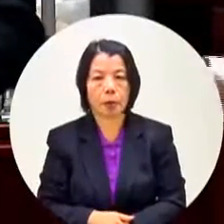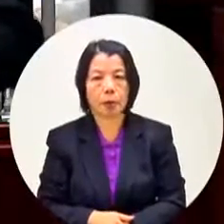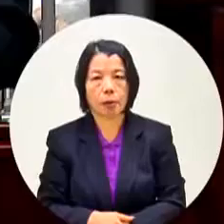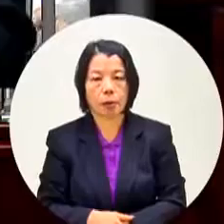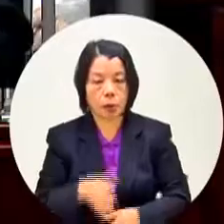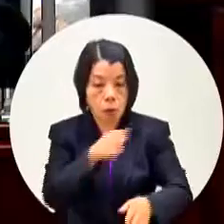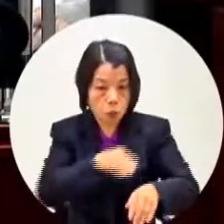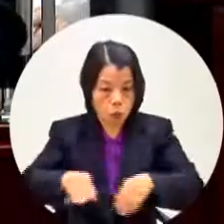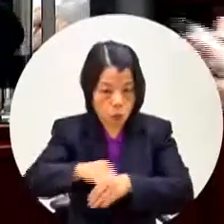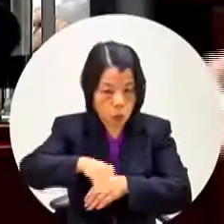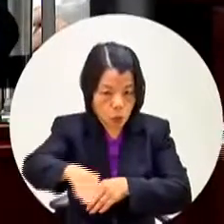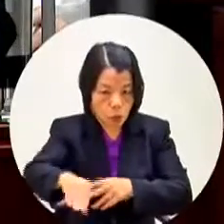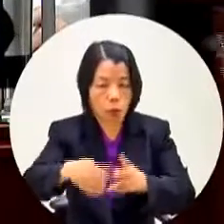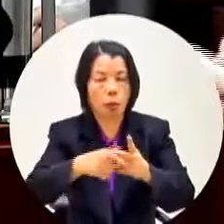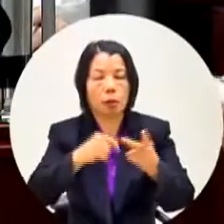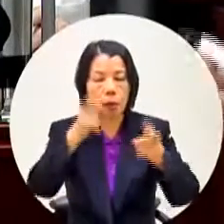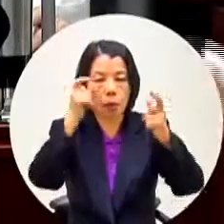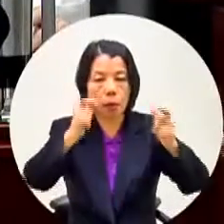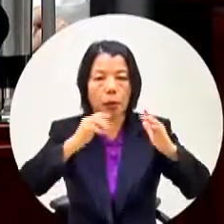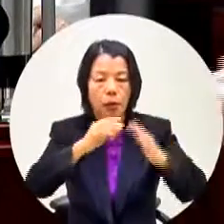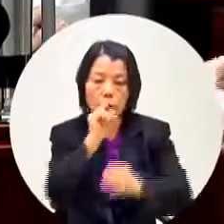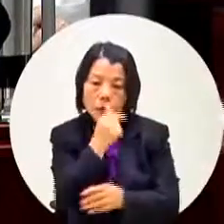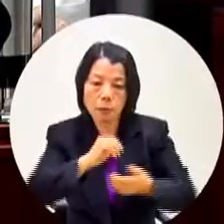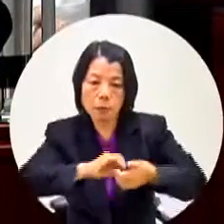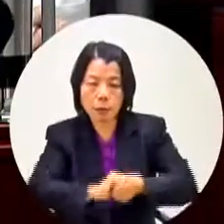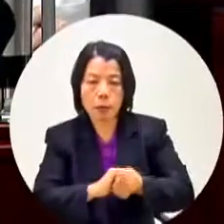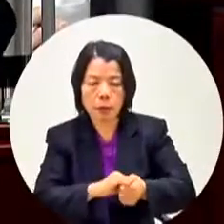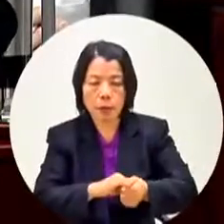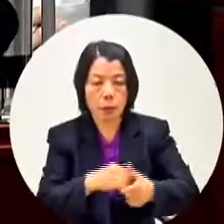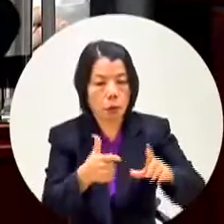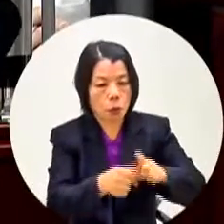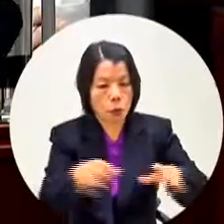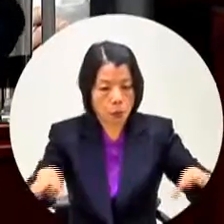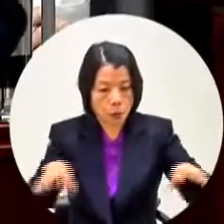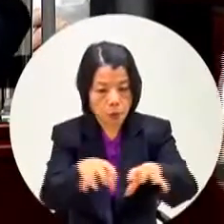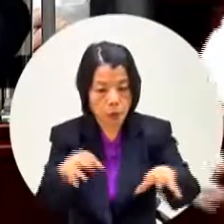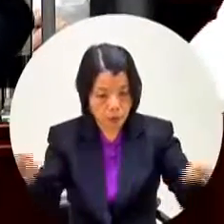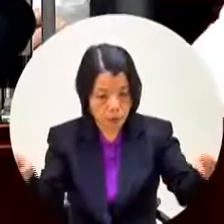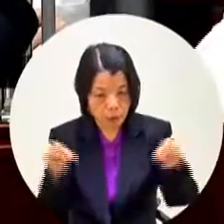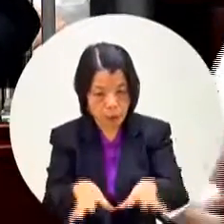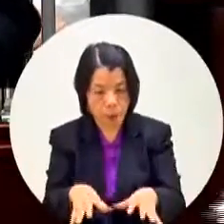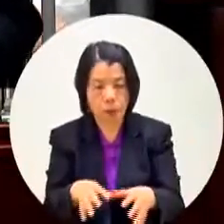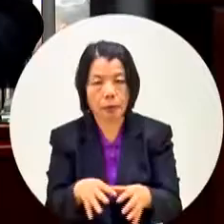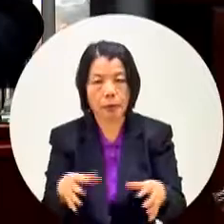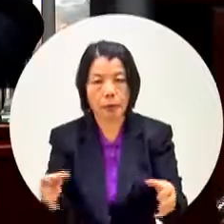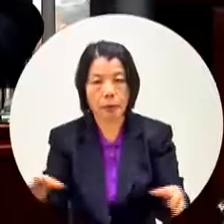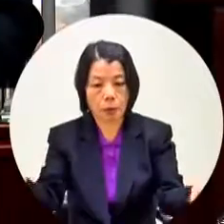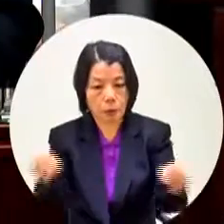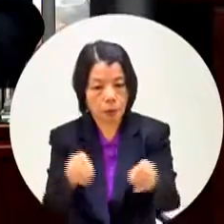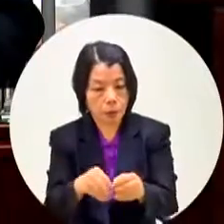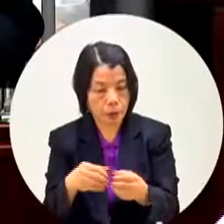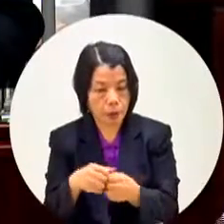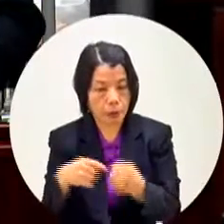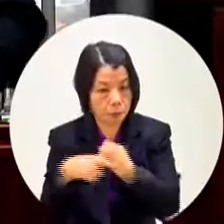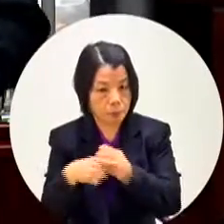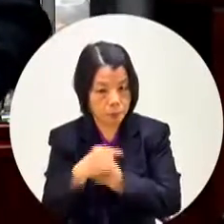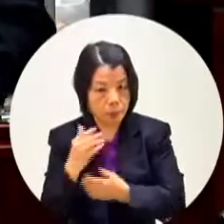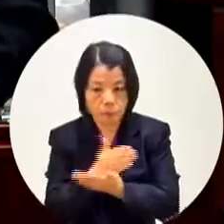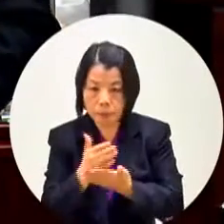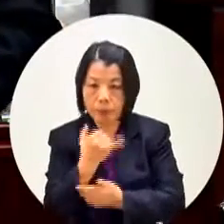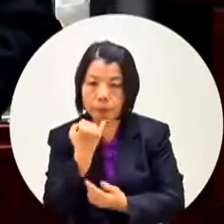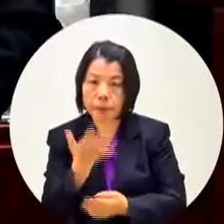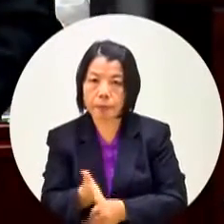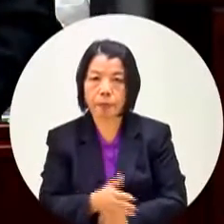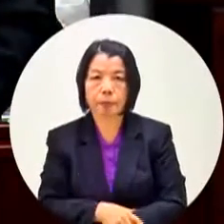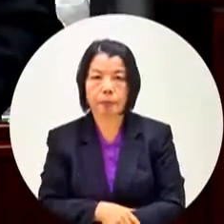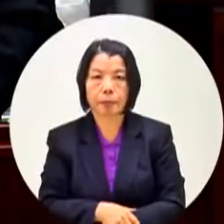个海城这个部分哈，那个部分我们目前我们到在内政部我们来反映看看哈。那